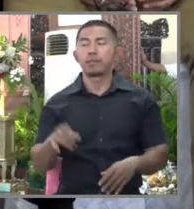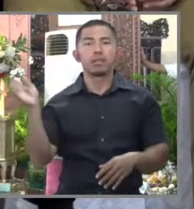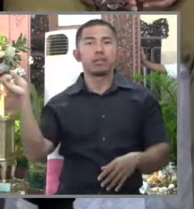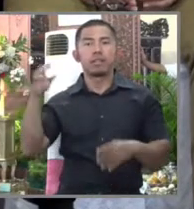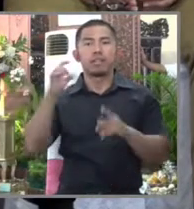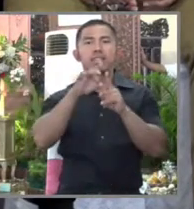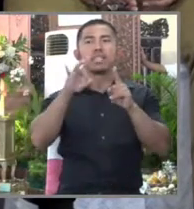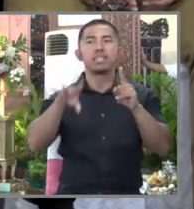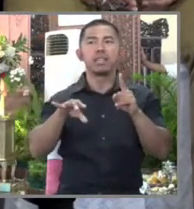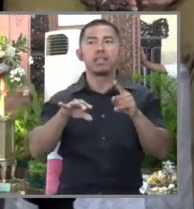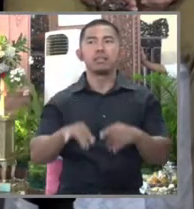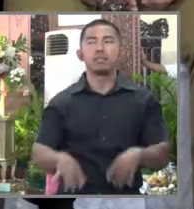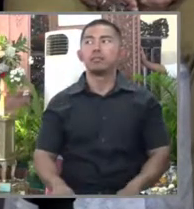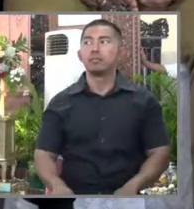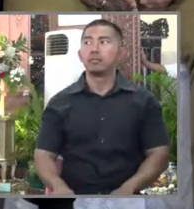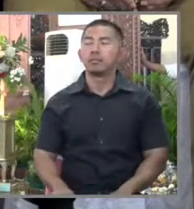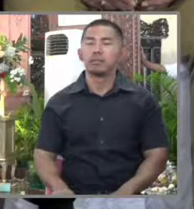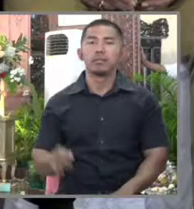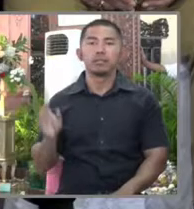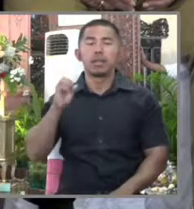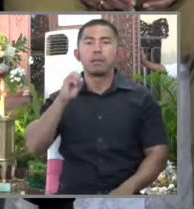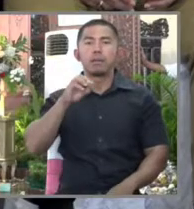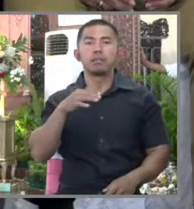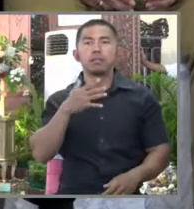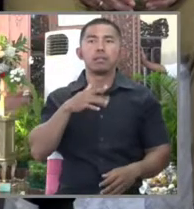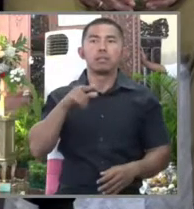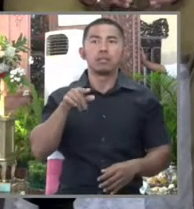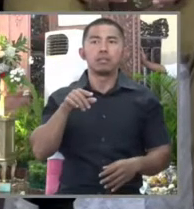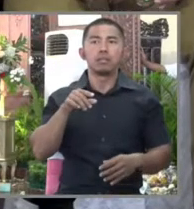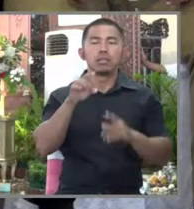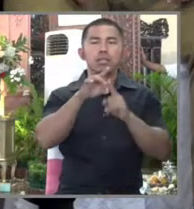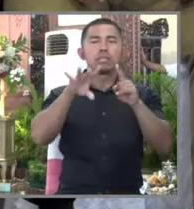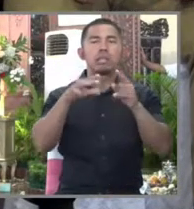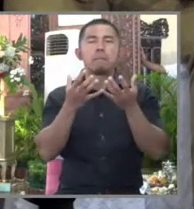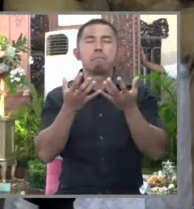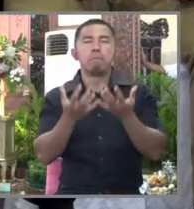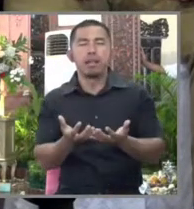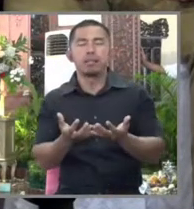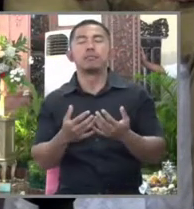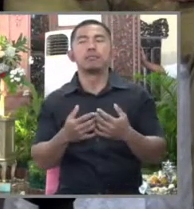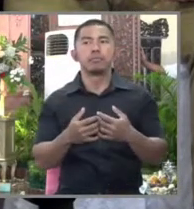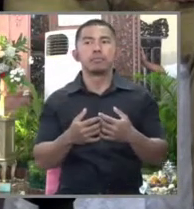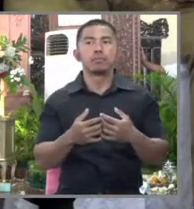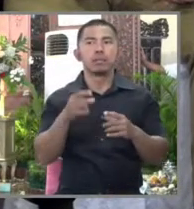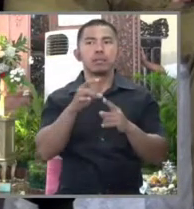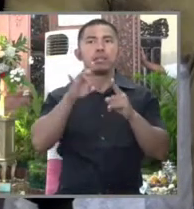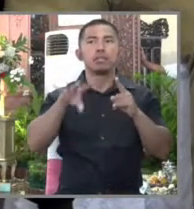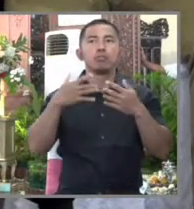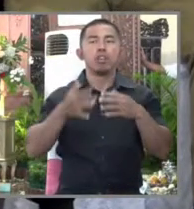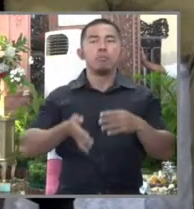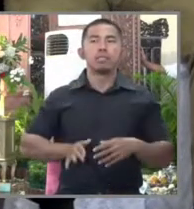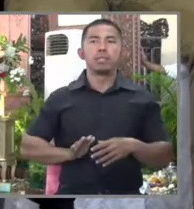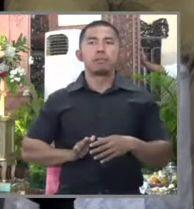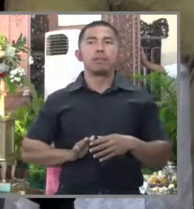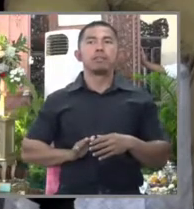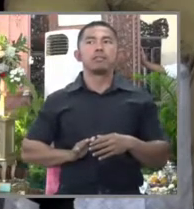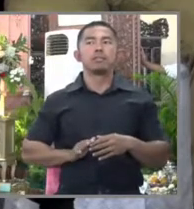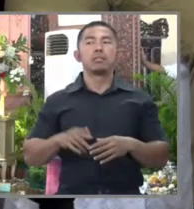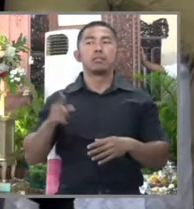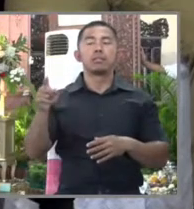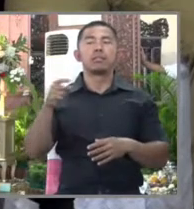ora oke, gini aja yeah, Mas, saya khawatir desa terbebani. Kecuali desanya sudah menyiapkan,